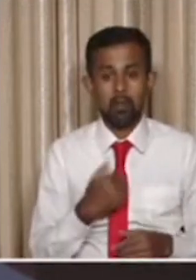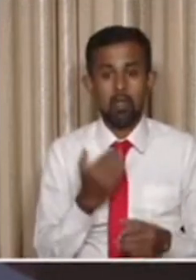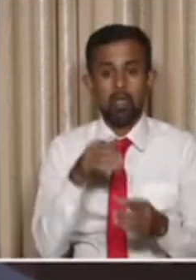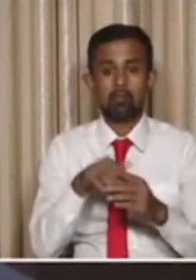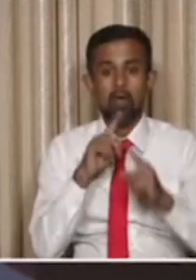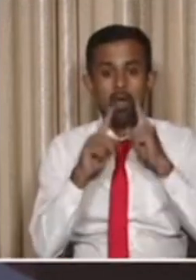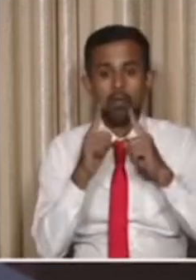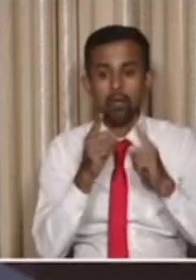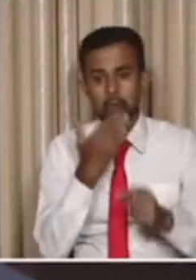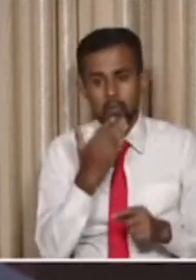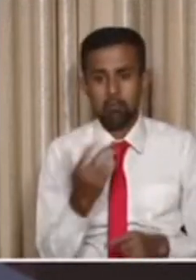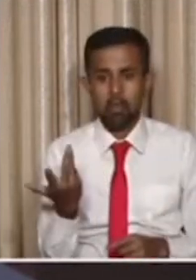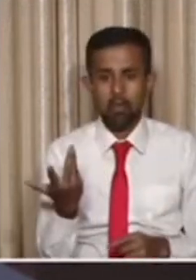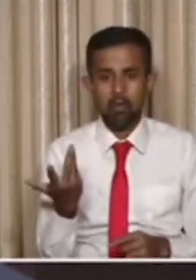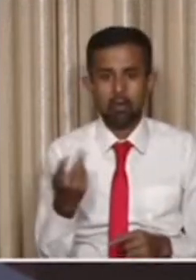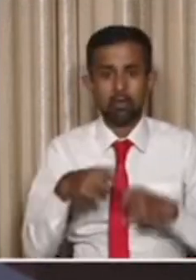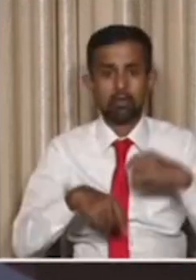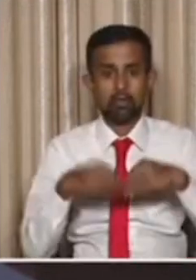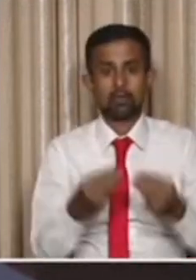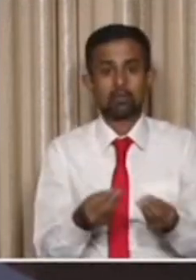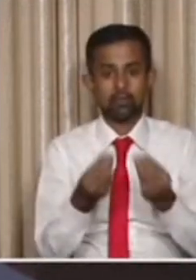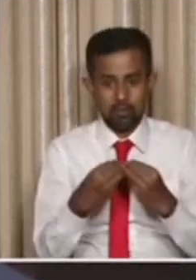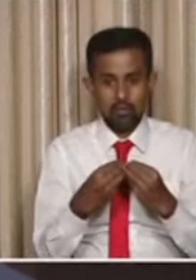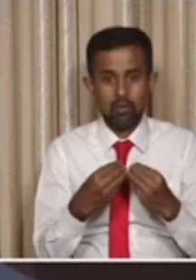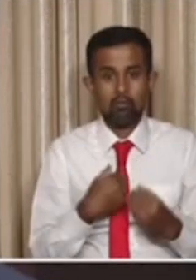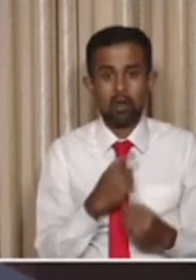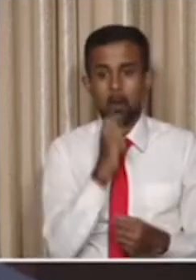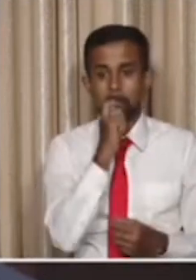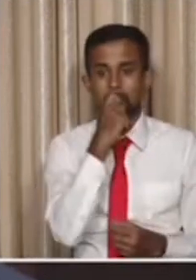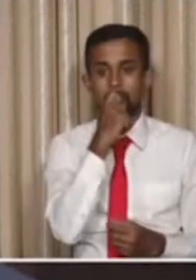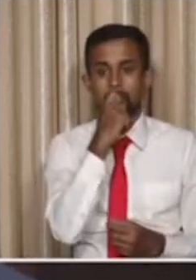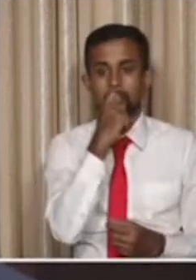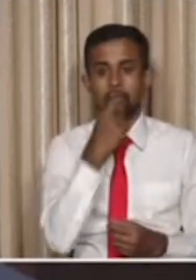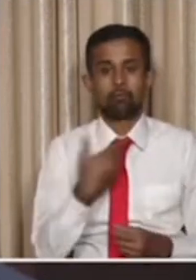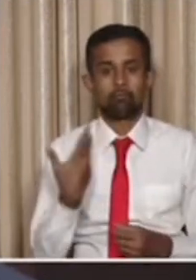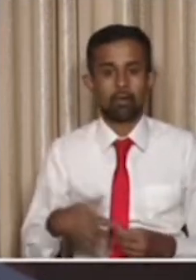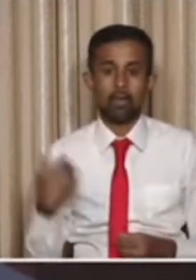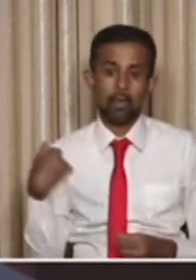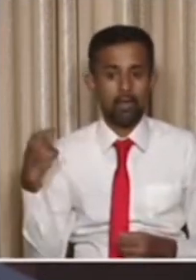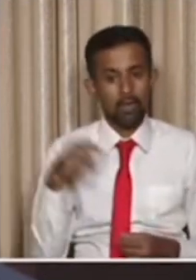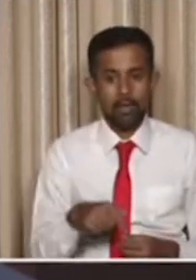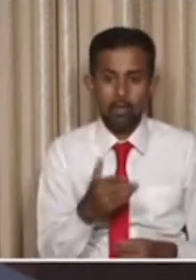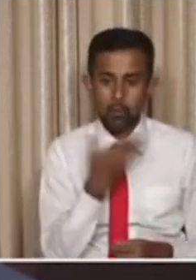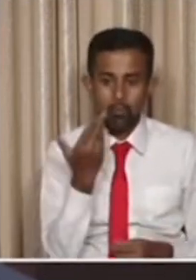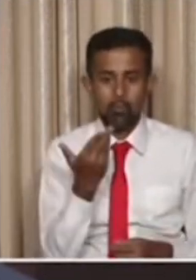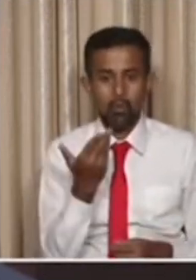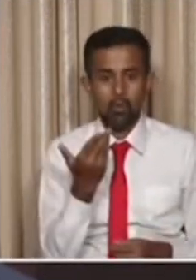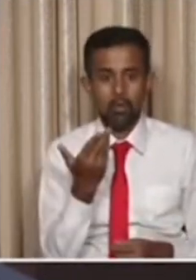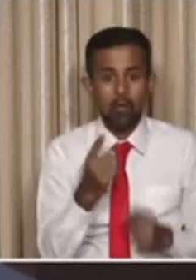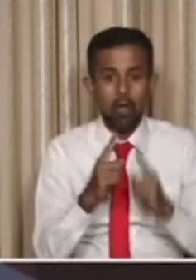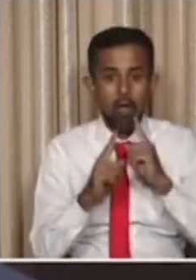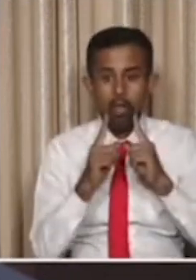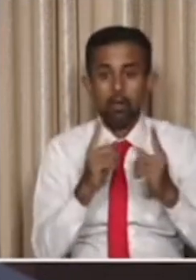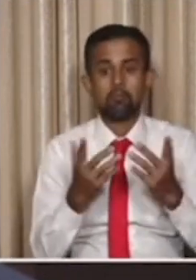ඇතුලේ කතා කරන්න පුළුවන්ද බැරිද කියන එක ගැන ඡන්දෙකුත් අරගෙන මගේ කතාව ඇහුවා. එන්න විතරක් පුළුවන් කිව්වා. හැබැයි